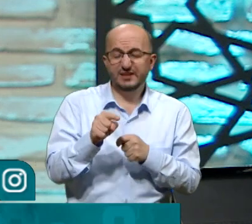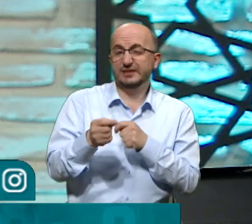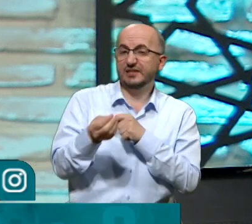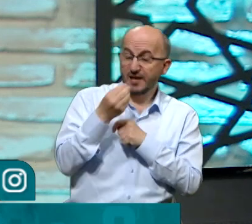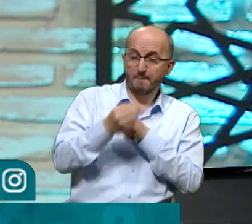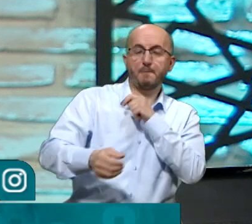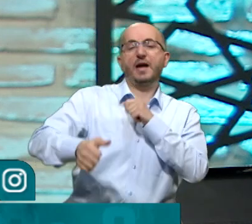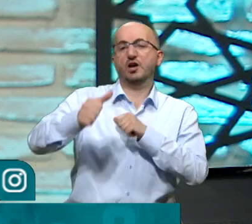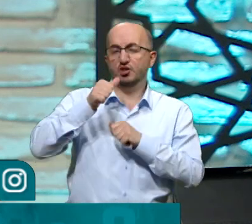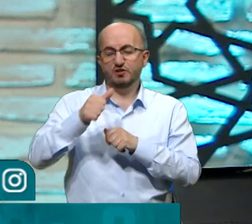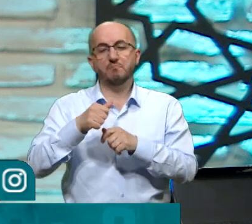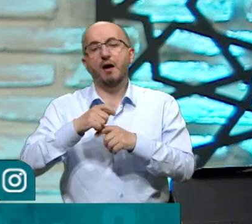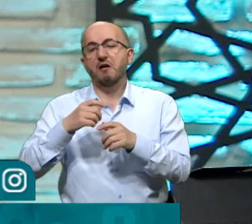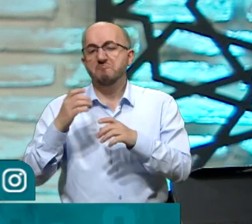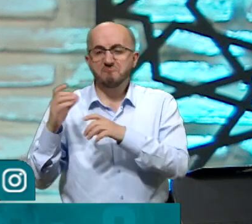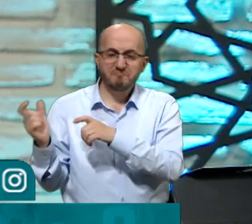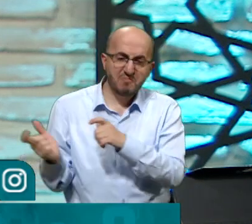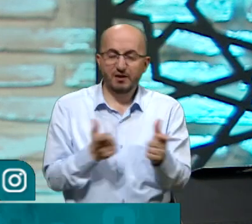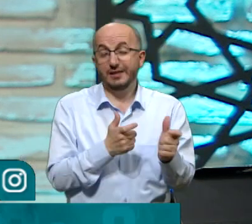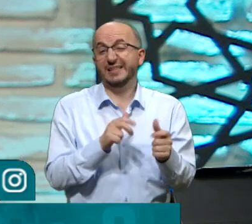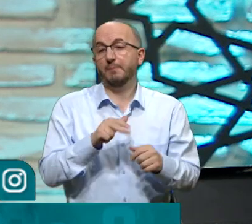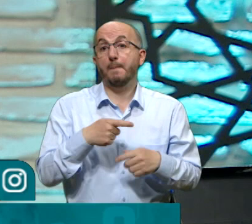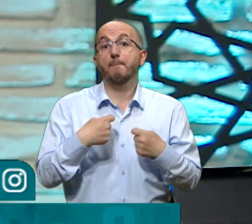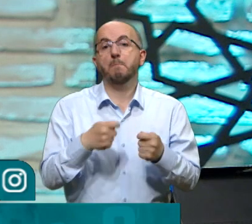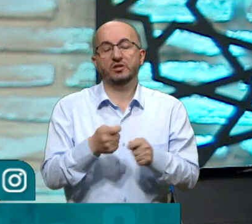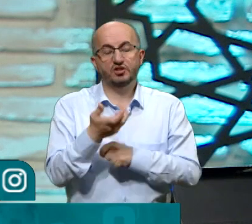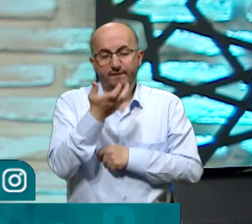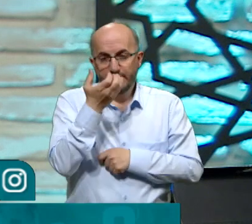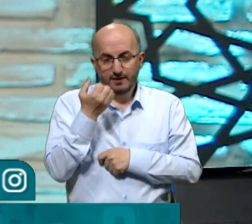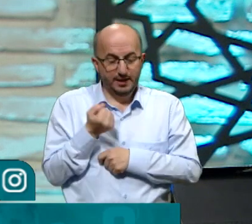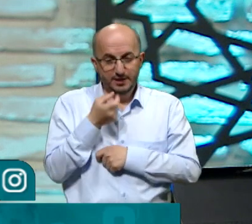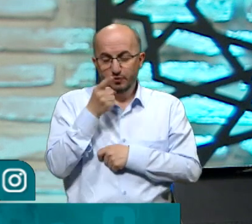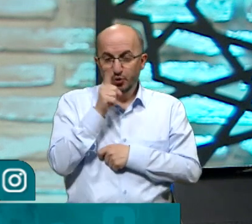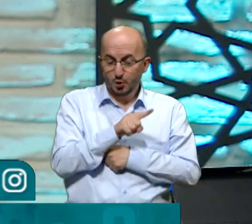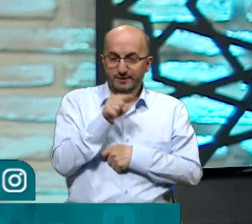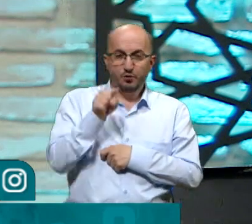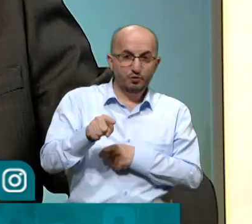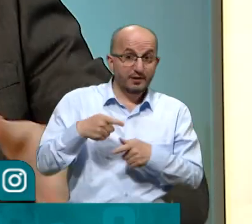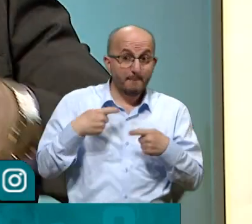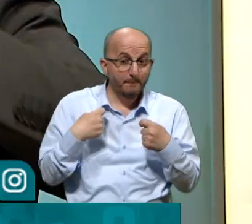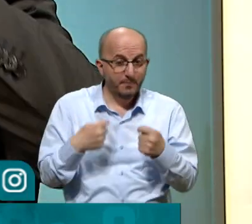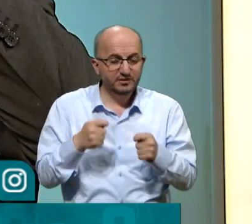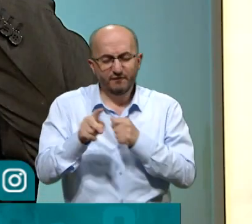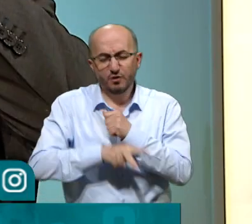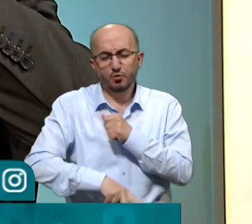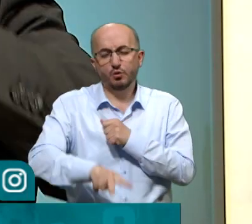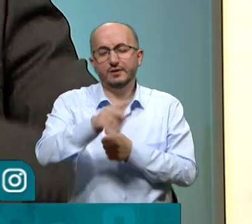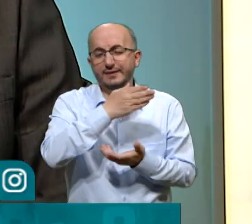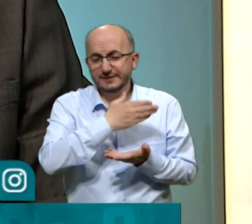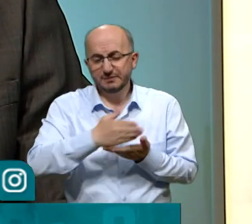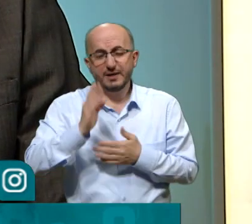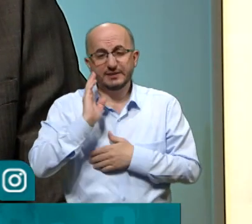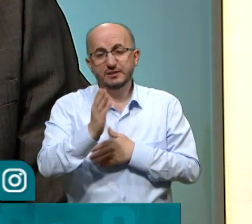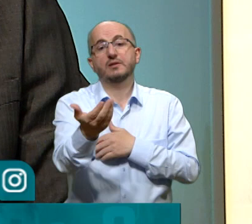yeme-içme ve nakliye vesaire masraflar alınır Dolayısıyla diyelim ki oradaki masraflar yoldan itibaren gidip